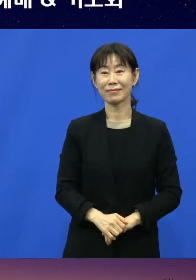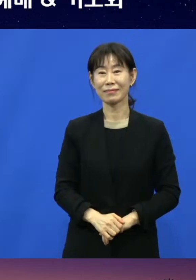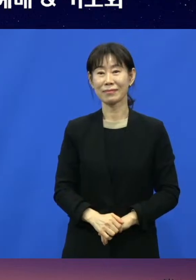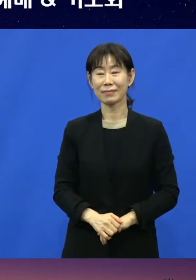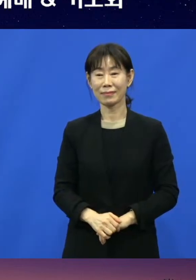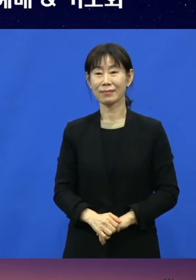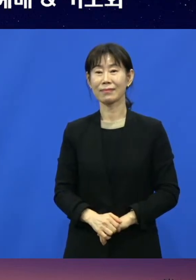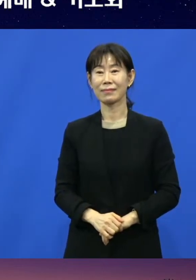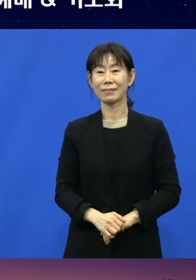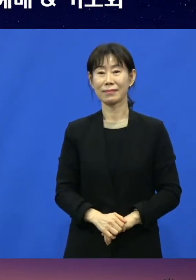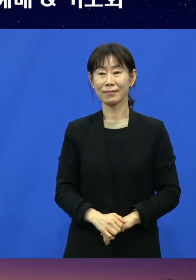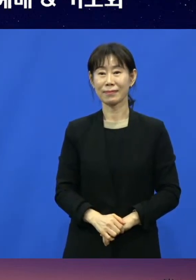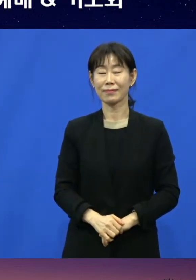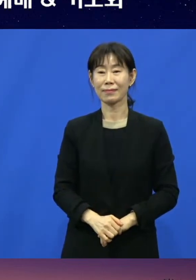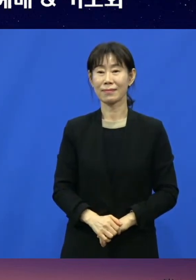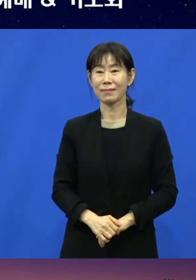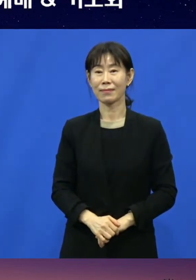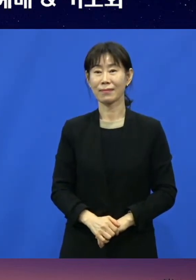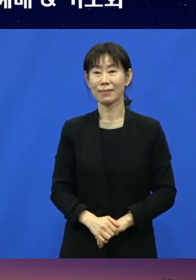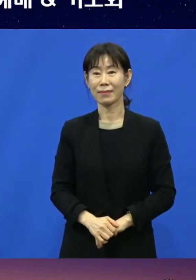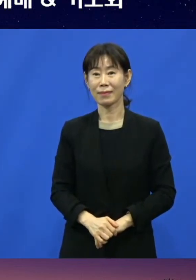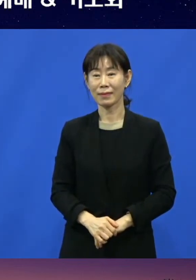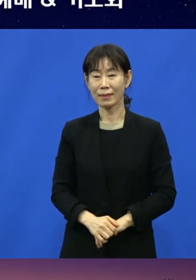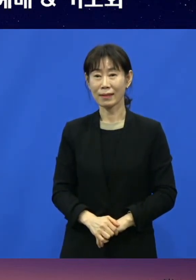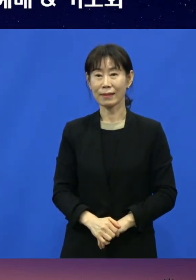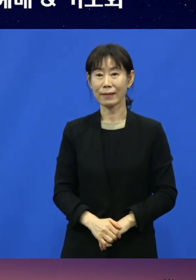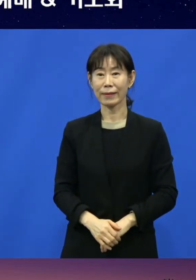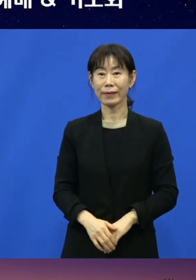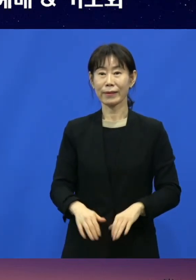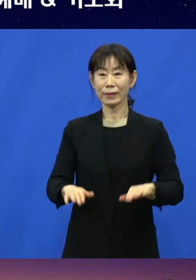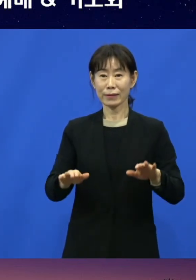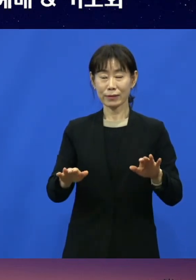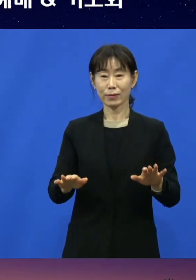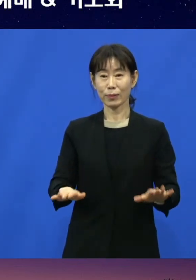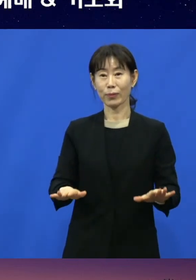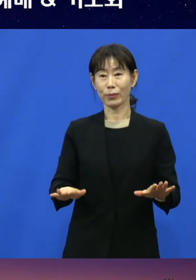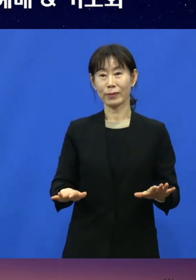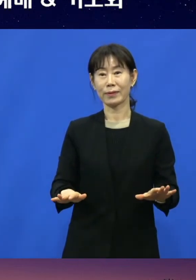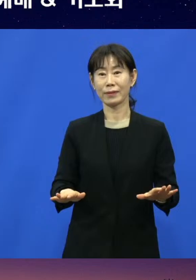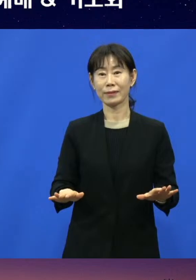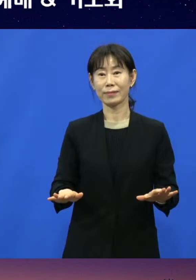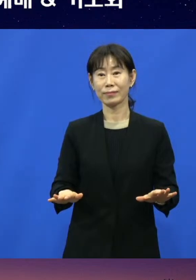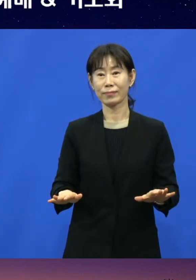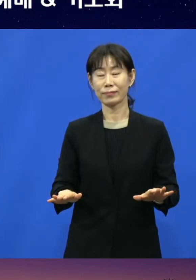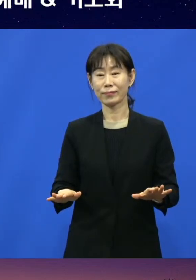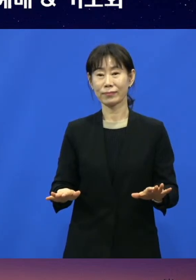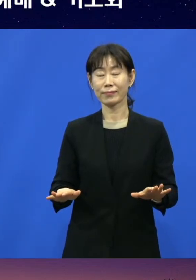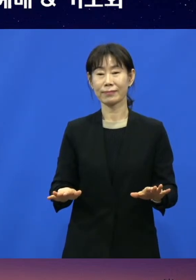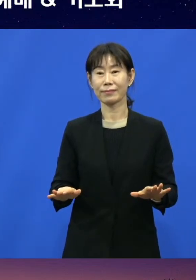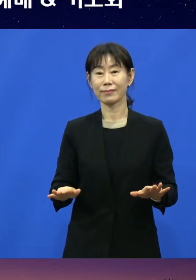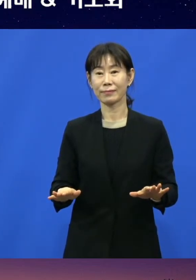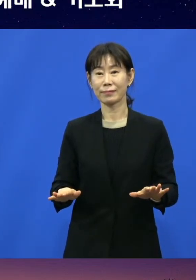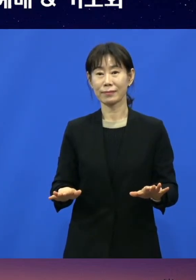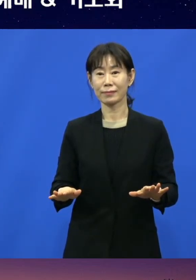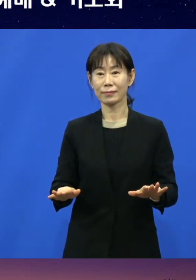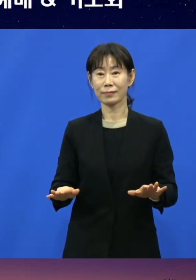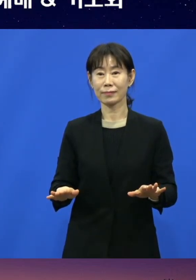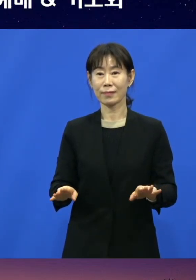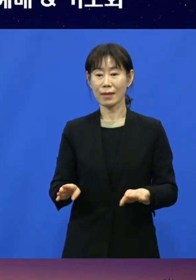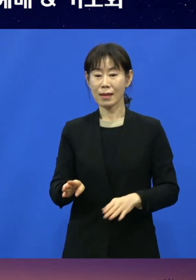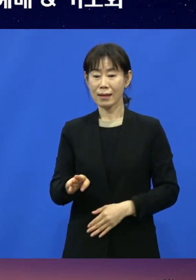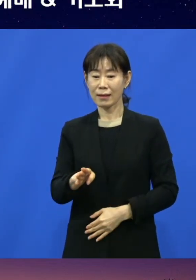삶이 펼쳐진다는 거예요. 그래서 오늘 우리가 눈에 이제 주목해야 될 건 뭐냐면,